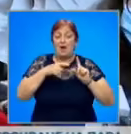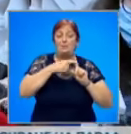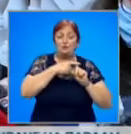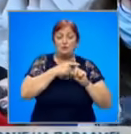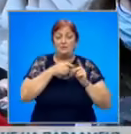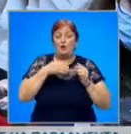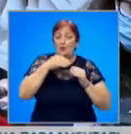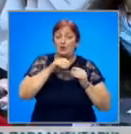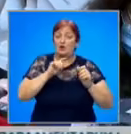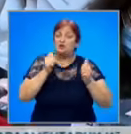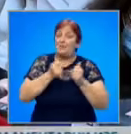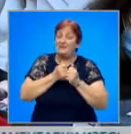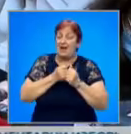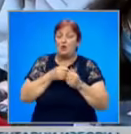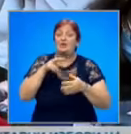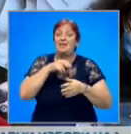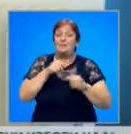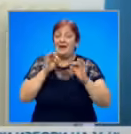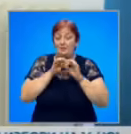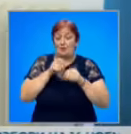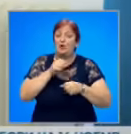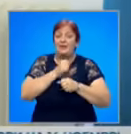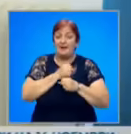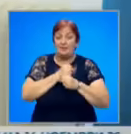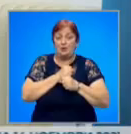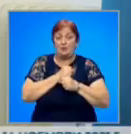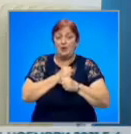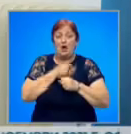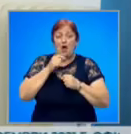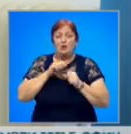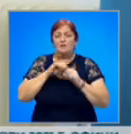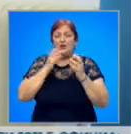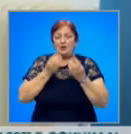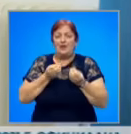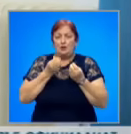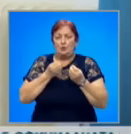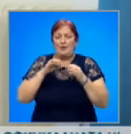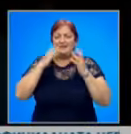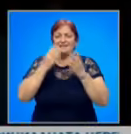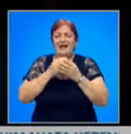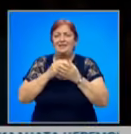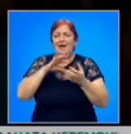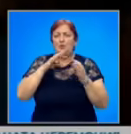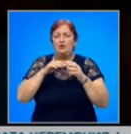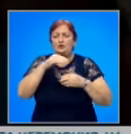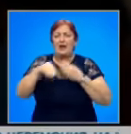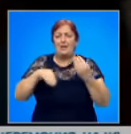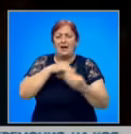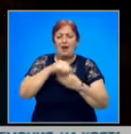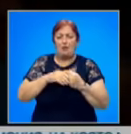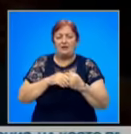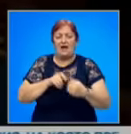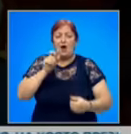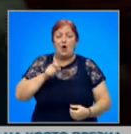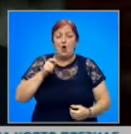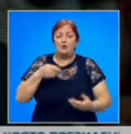продължим заедно да намерим формула да работим. Това ще отрази великолепно на цялата политическа бъркотия, която е в момента. Колкото повече хора, които си по-здоговите